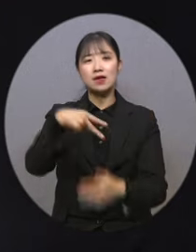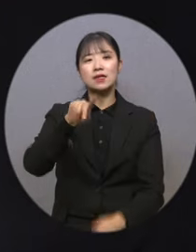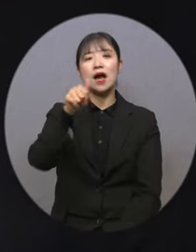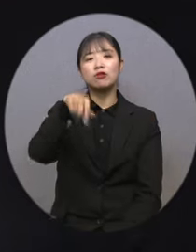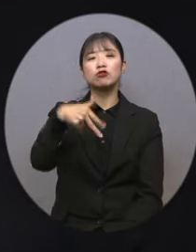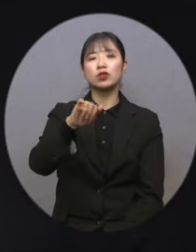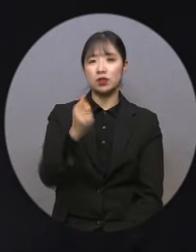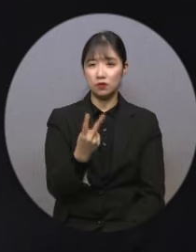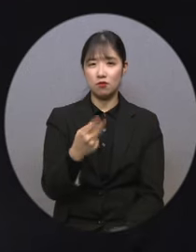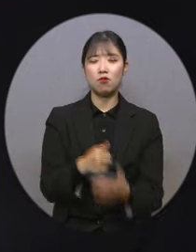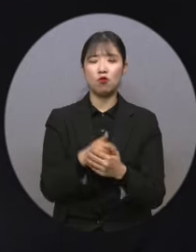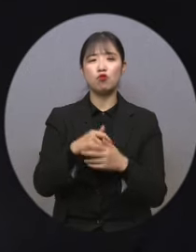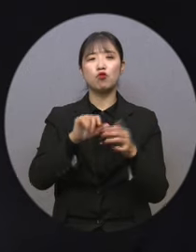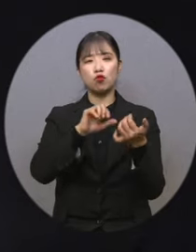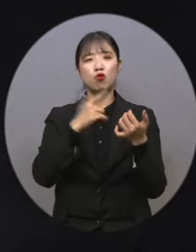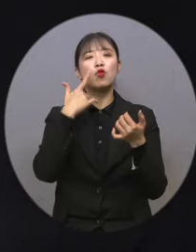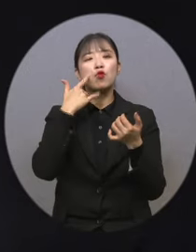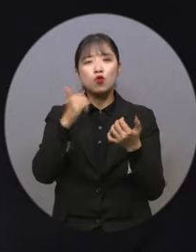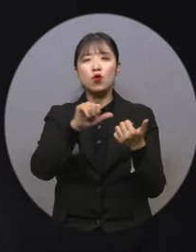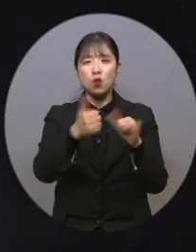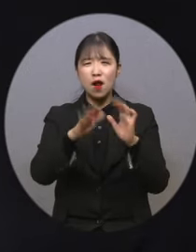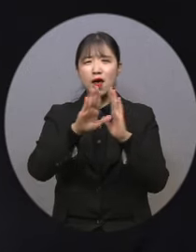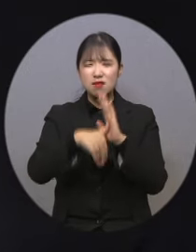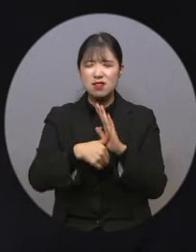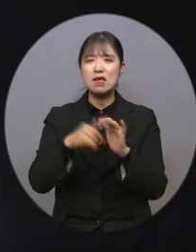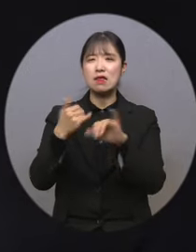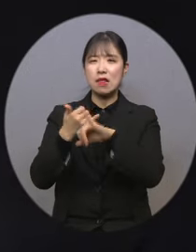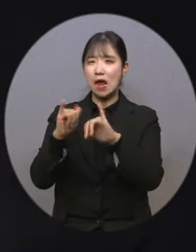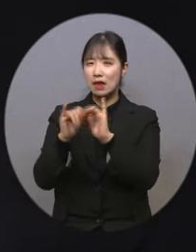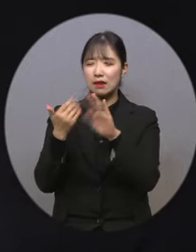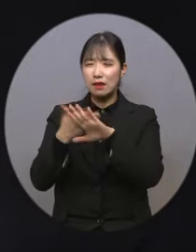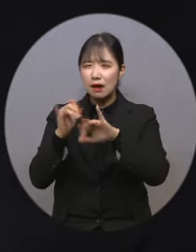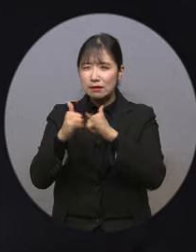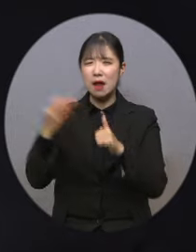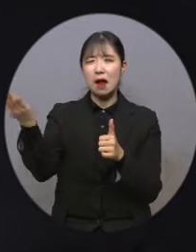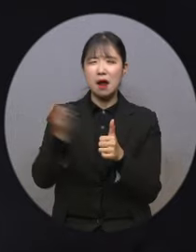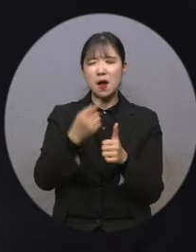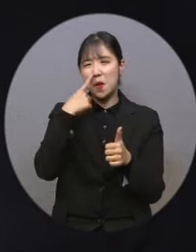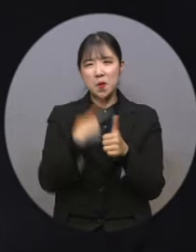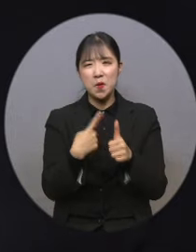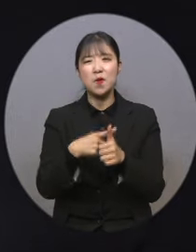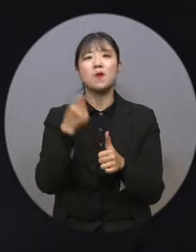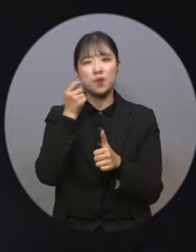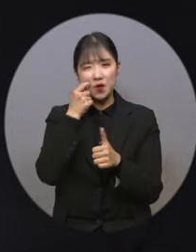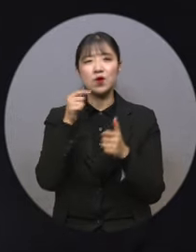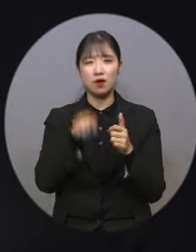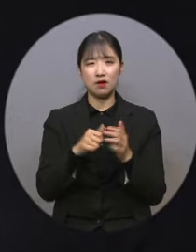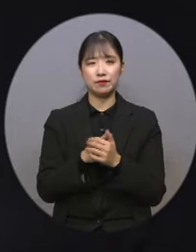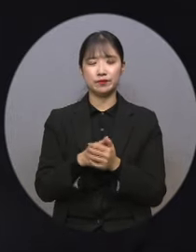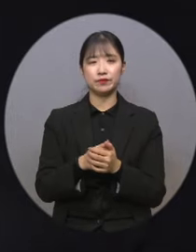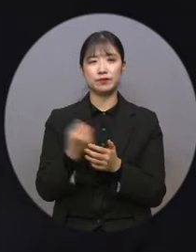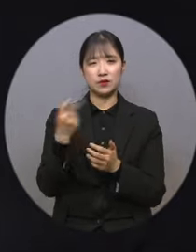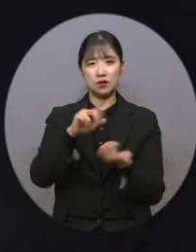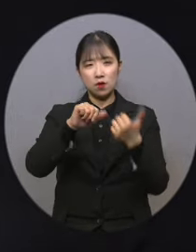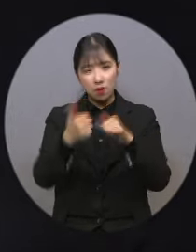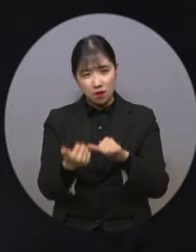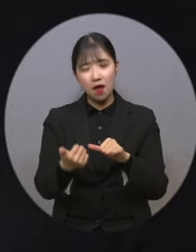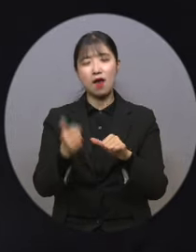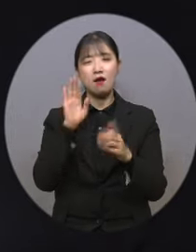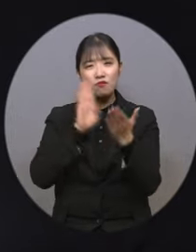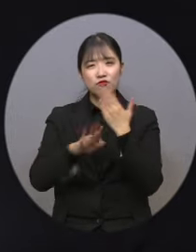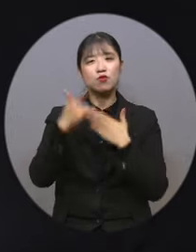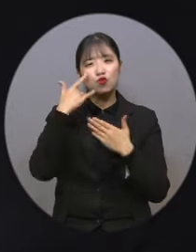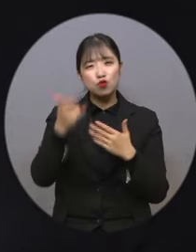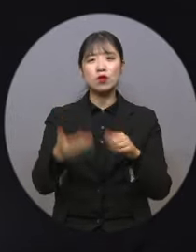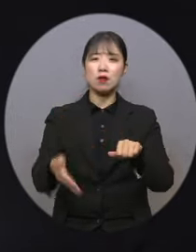부모님이 돌아갔을 때 부모님 2호 한 명인 음 4부에 부모님이 산소 라든지